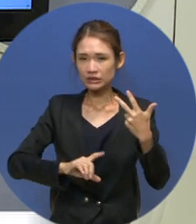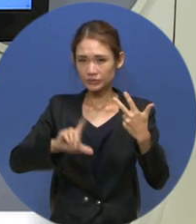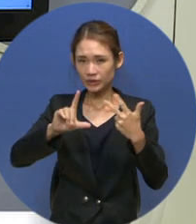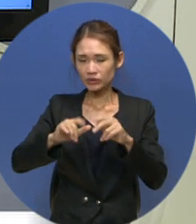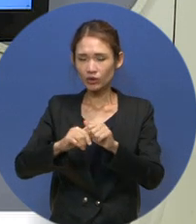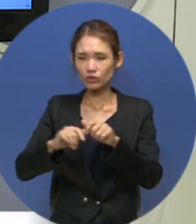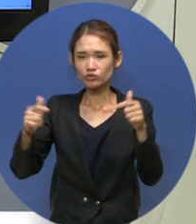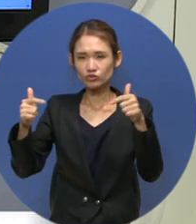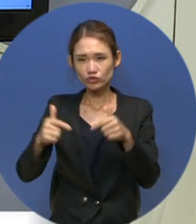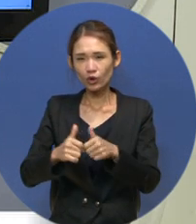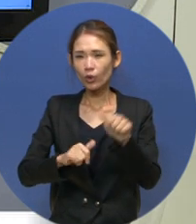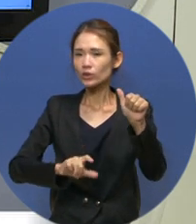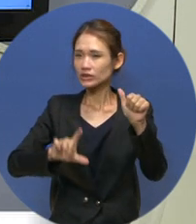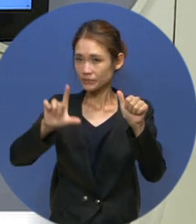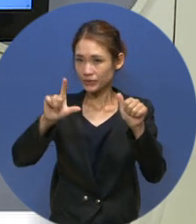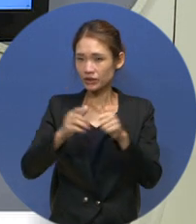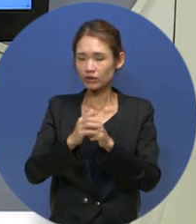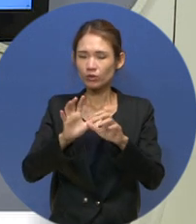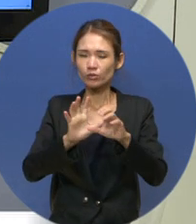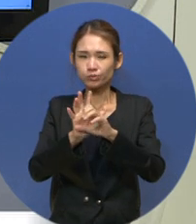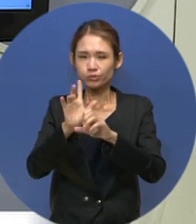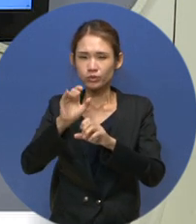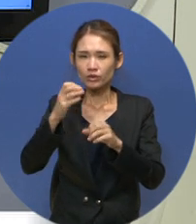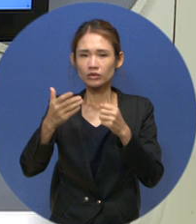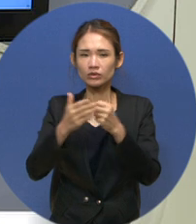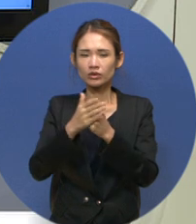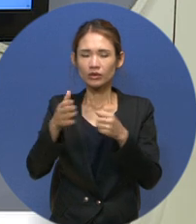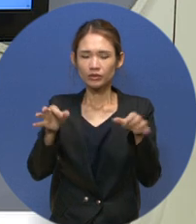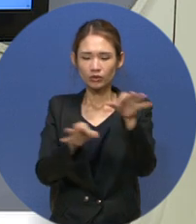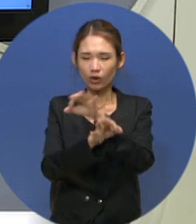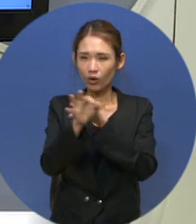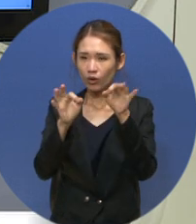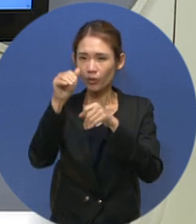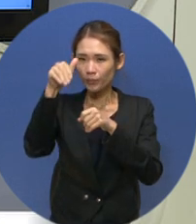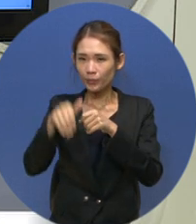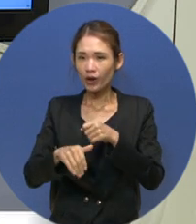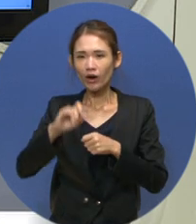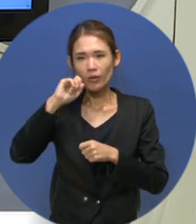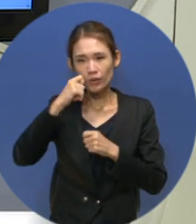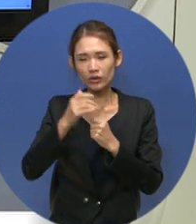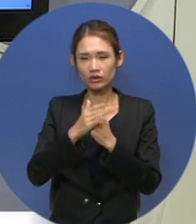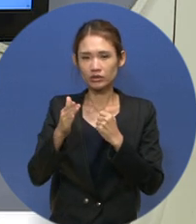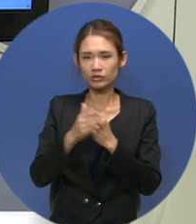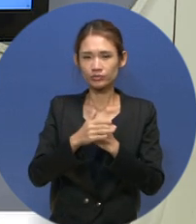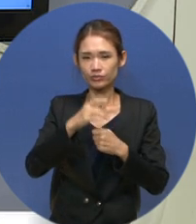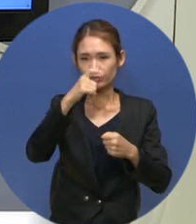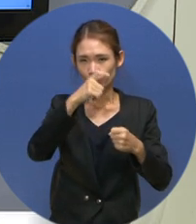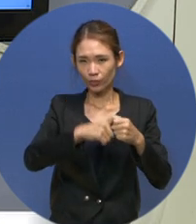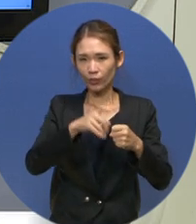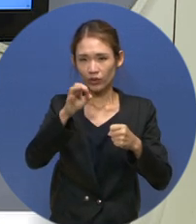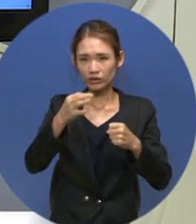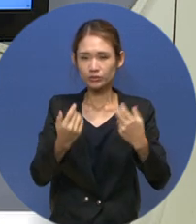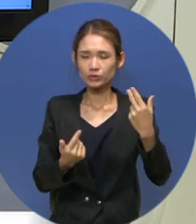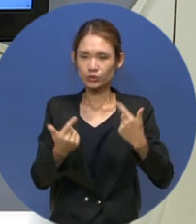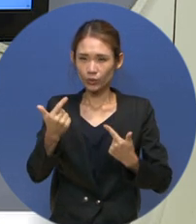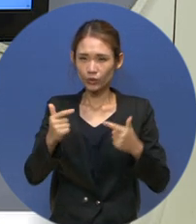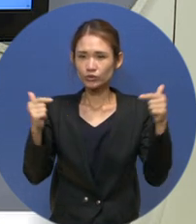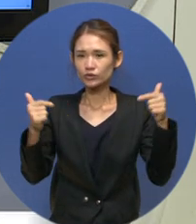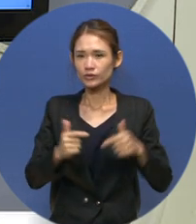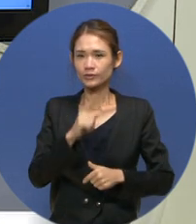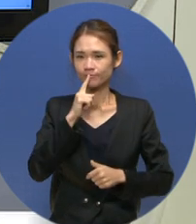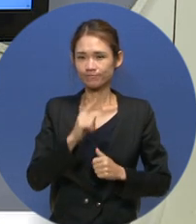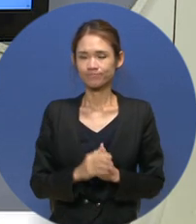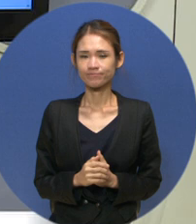1로 줄어들고 코로나 이 브루 경제도 어려워지면서 불가피하게 목표 금액이 하향 조정되었습니다